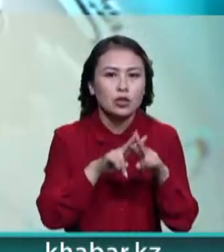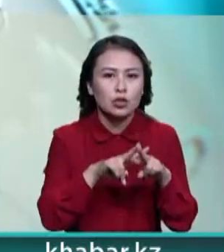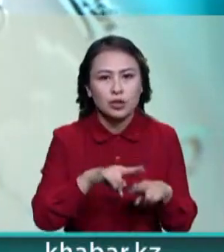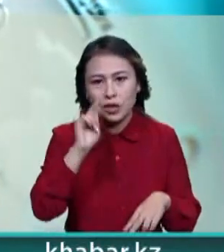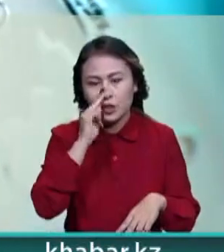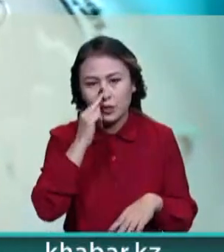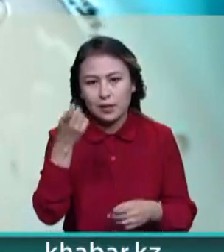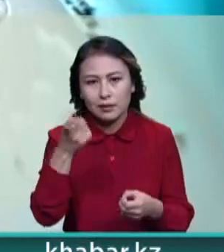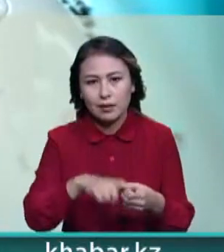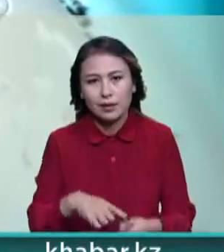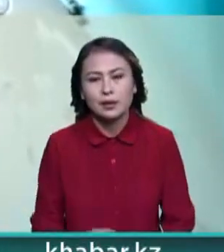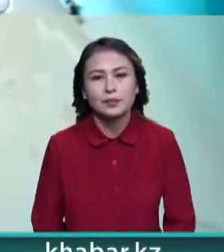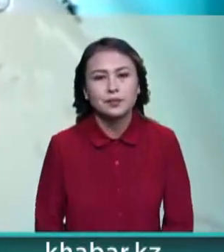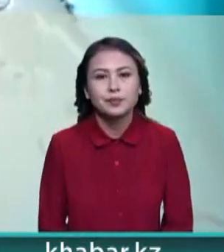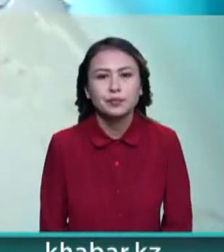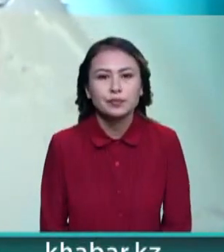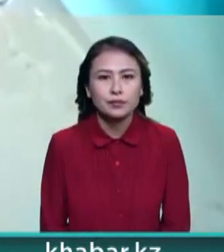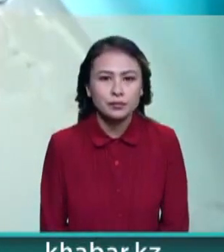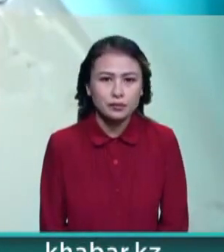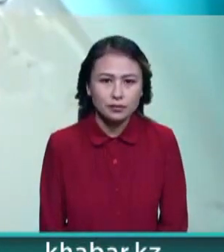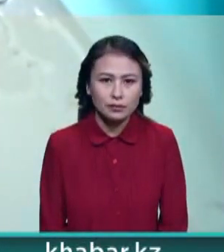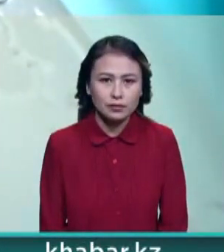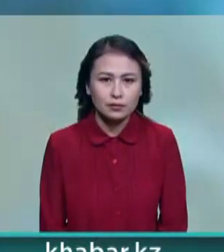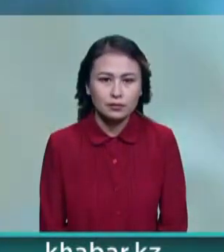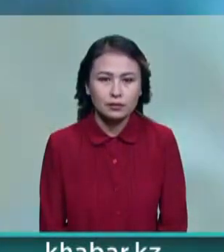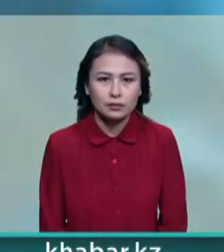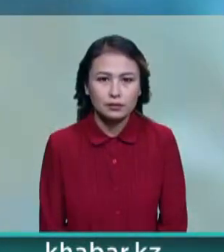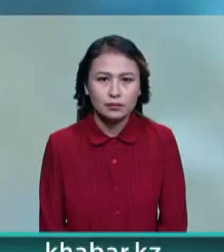Алматы, Нұр-Сұлтан және Шымкентте тіркелген.